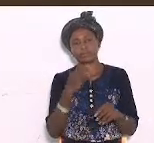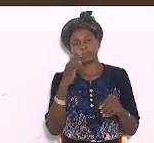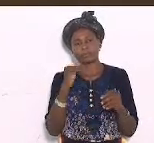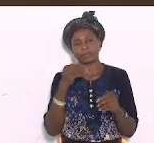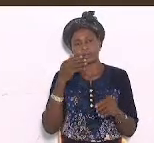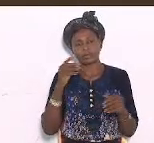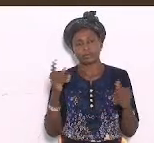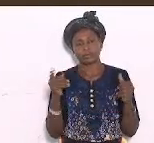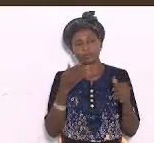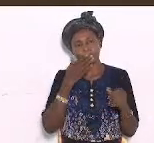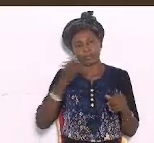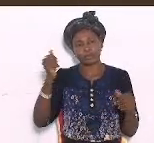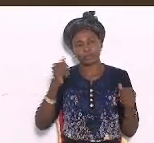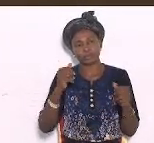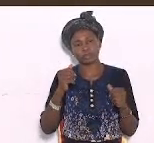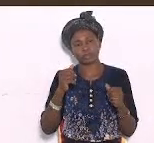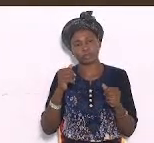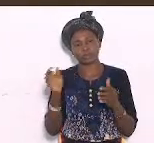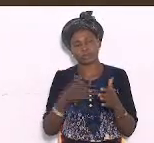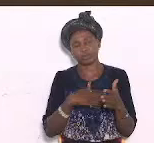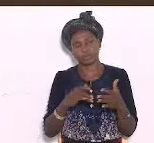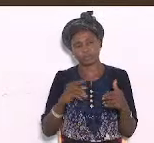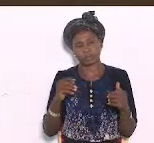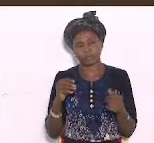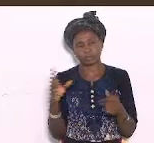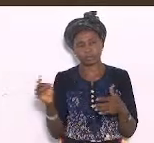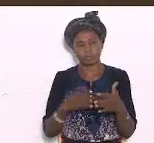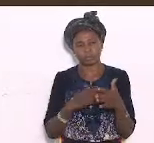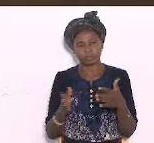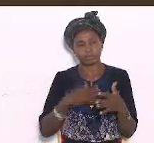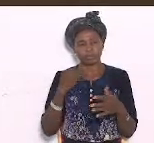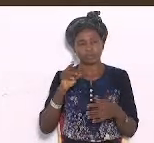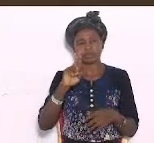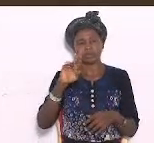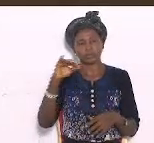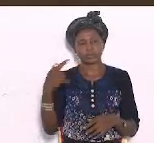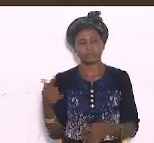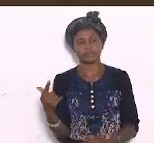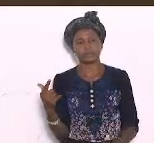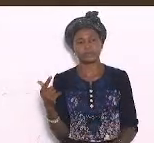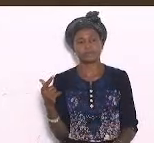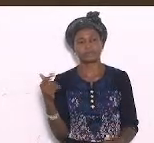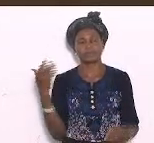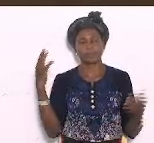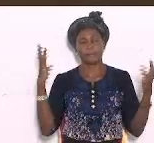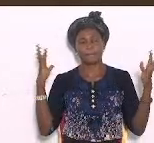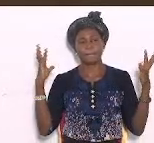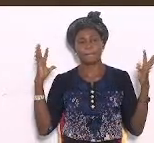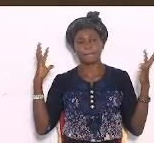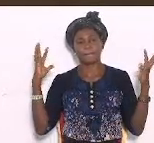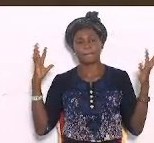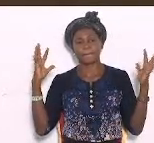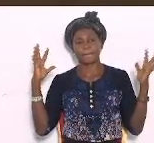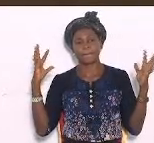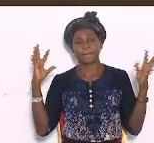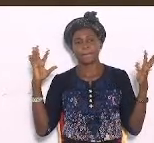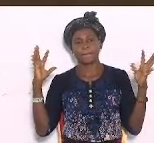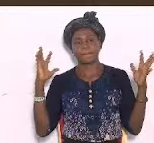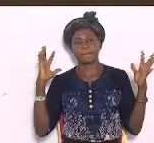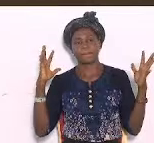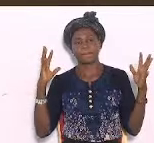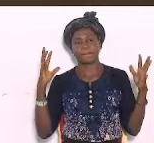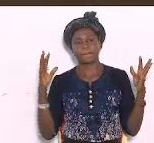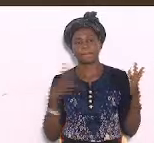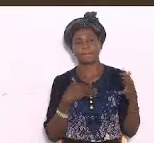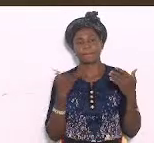adj mais avant lui la chorale la chorale la plus meilleure du monde la chorale de